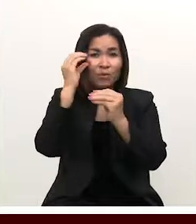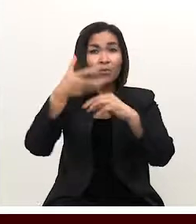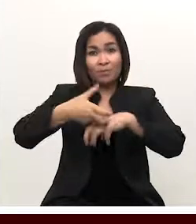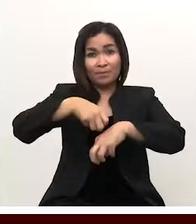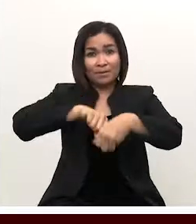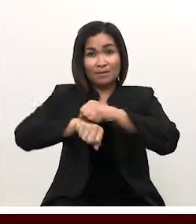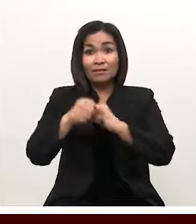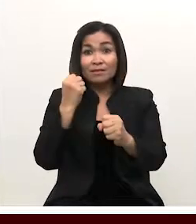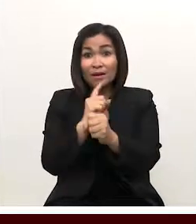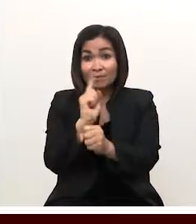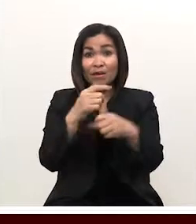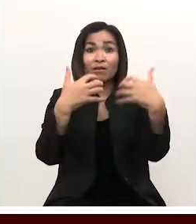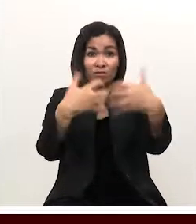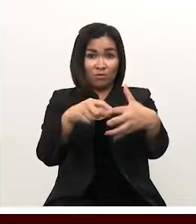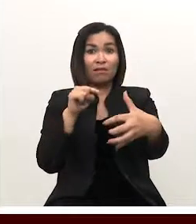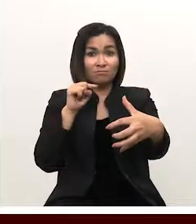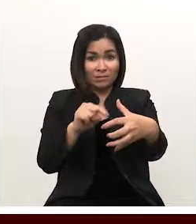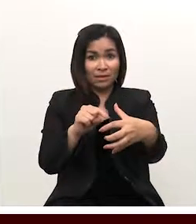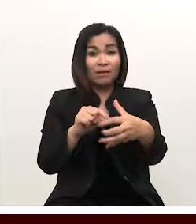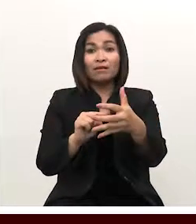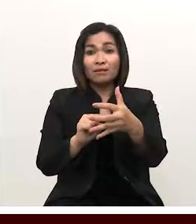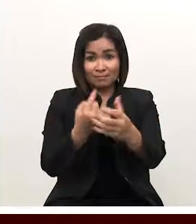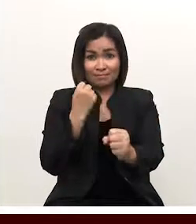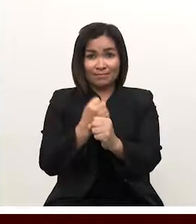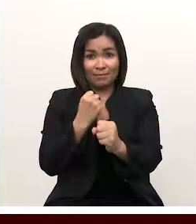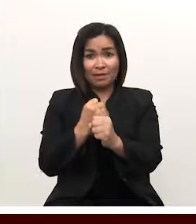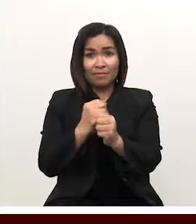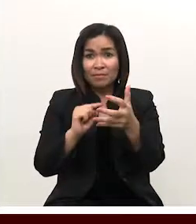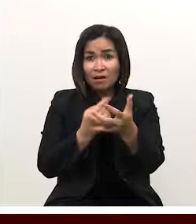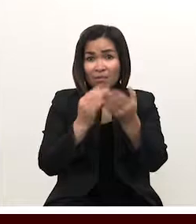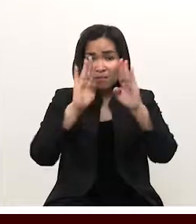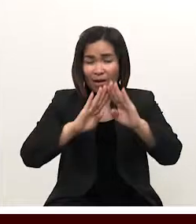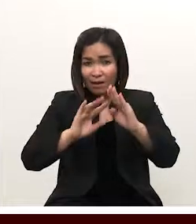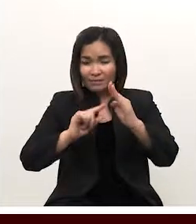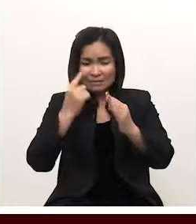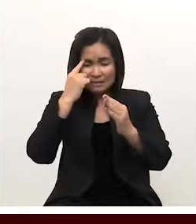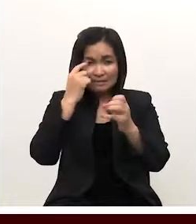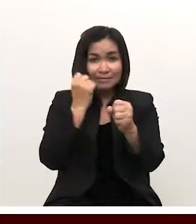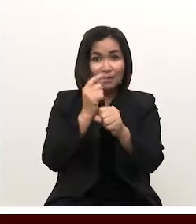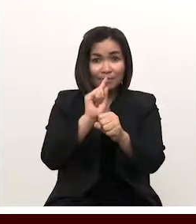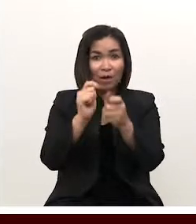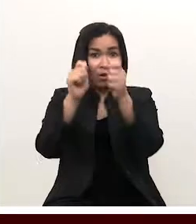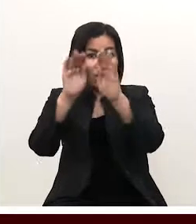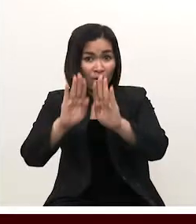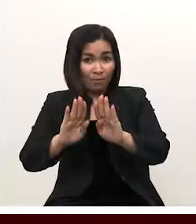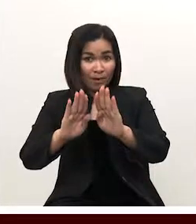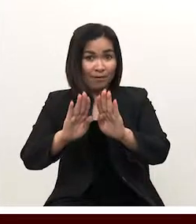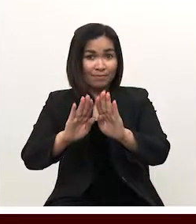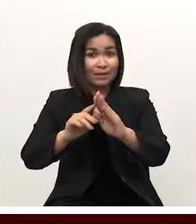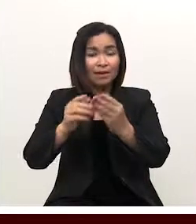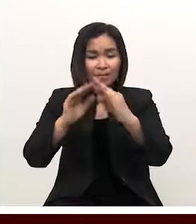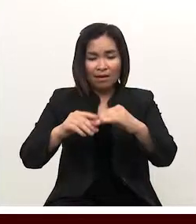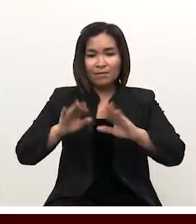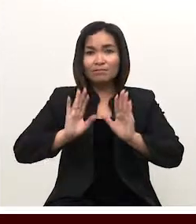การเรียนการสอนในโรงงานอุตสาหกรรมค่ะตั้งแต่การสร้างแบบเสร็จออกแบบสร้างแบบแล้